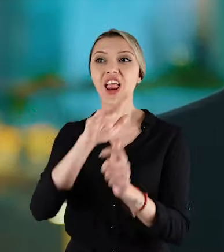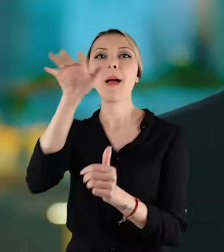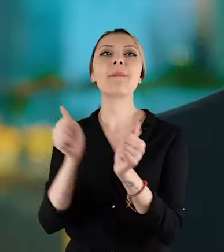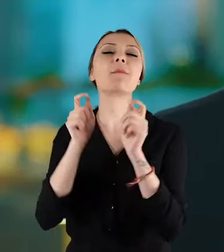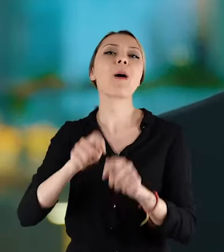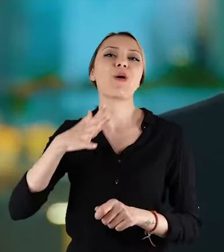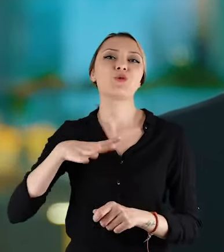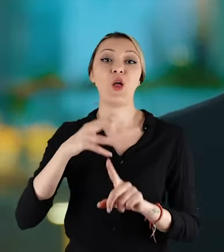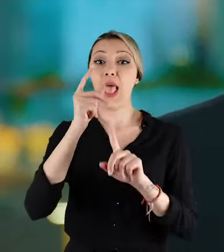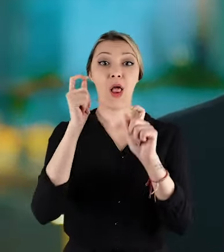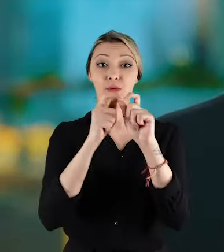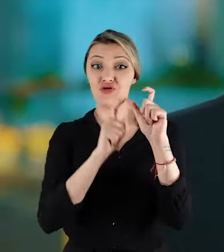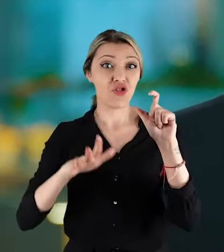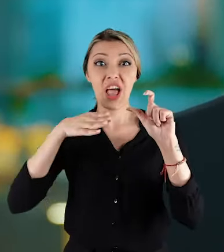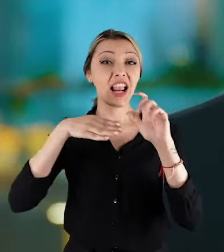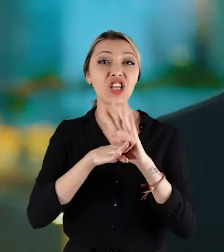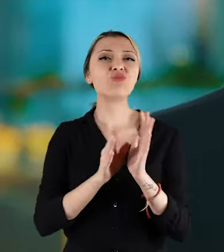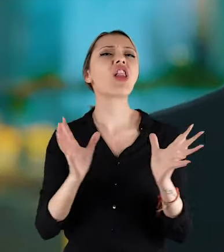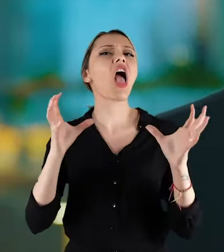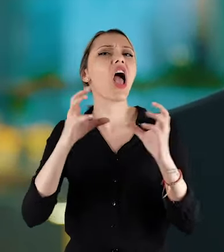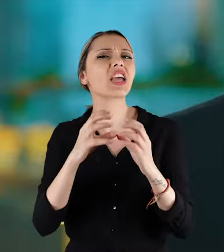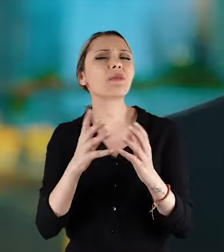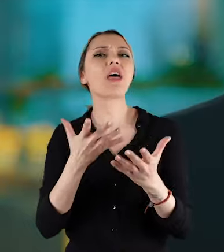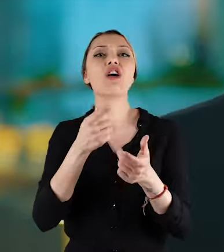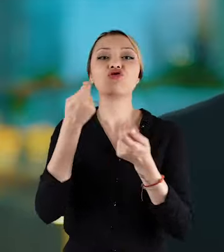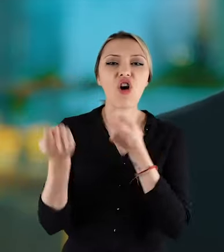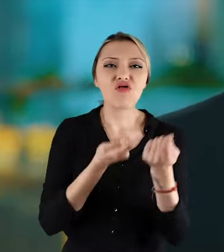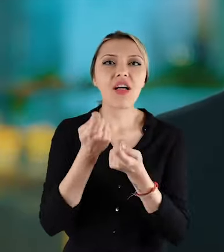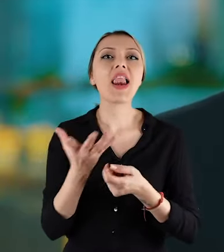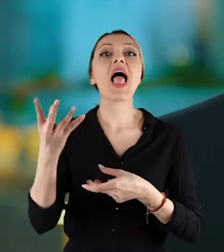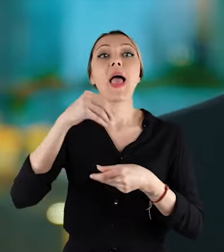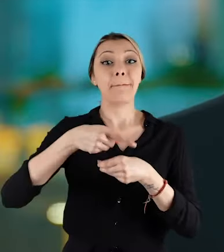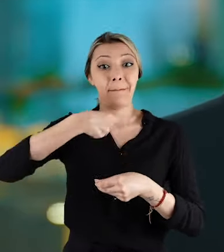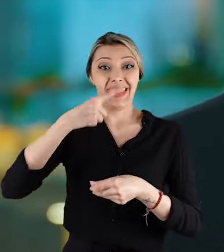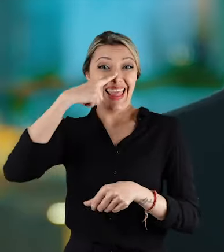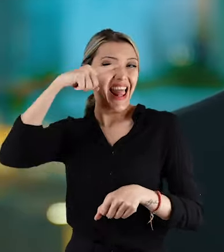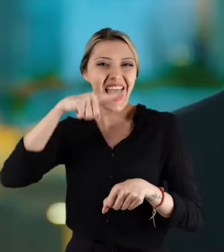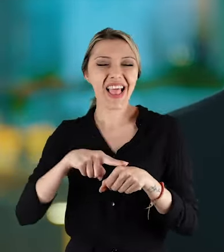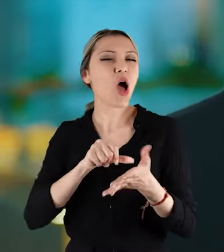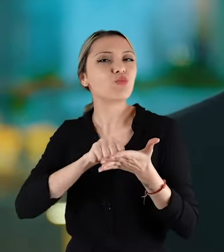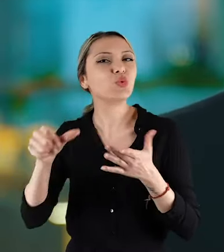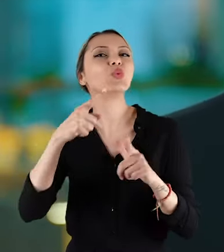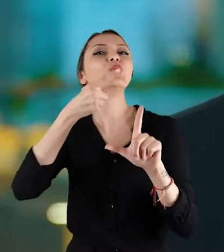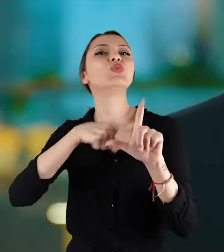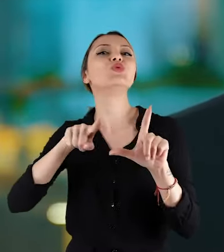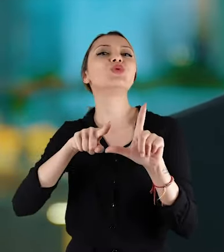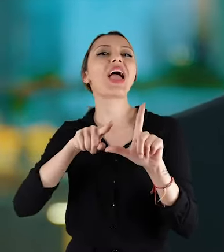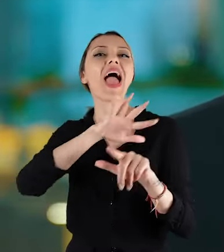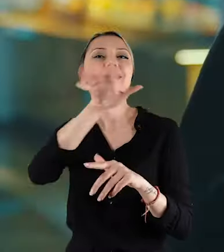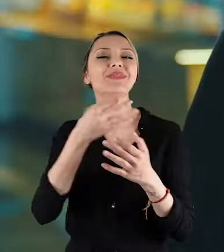istiyoruz. İbrahim Bodur Sosyal Girişimcilik Ödülü ekibine, arka taraftaki bütün çalışanlara ve bize inanan bütün jüri üyelerine